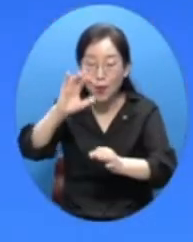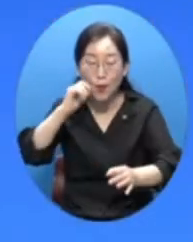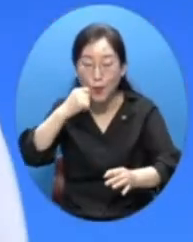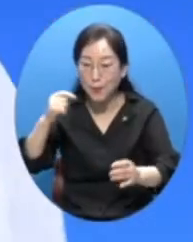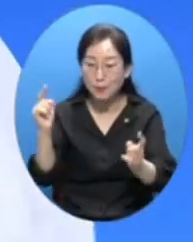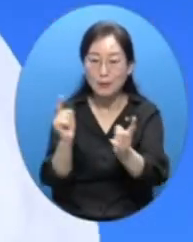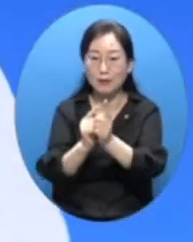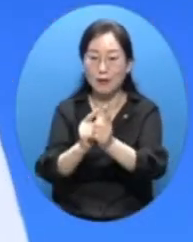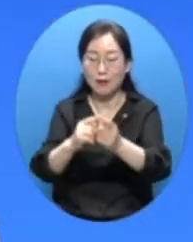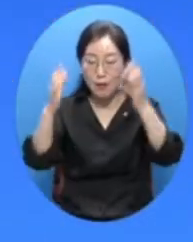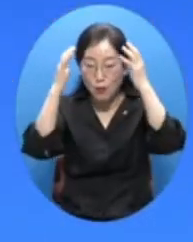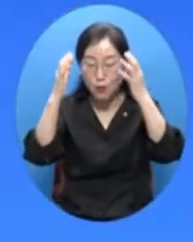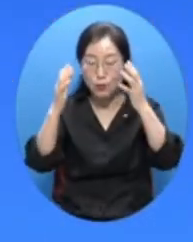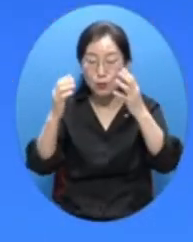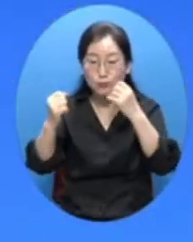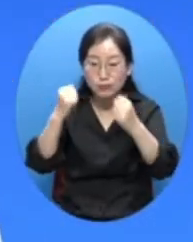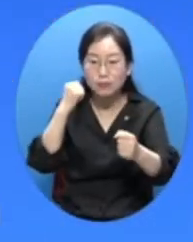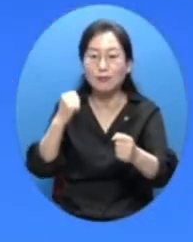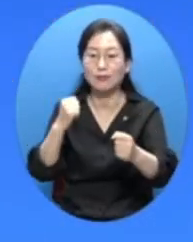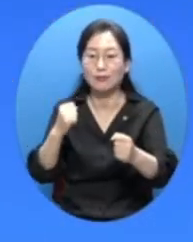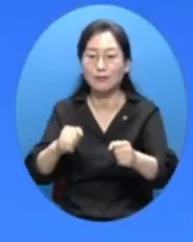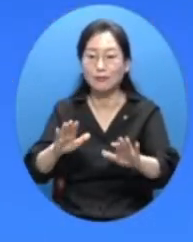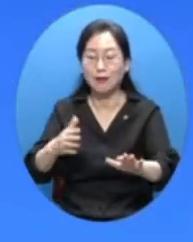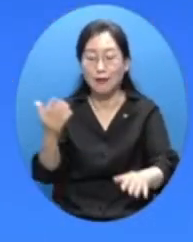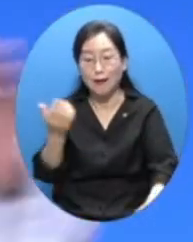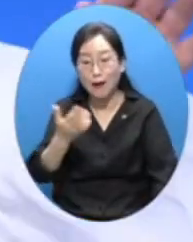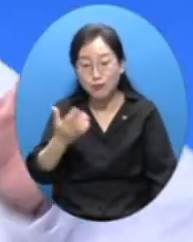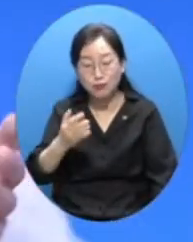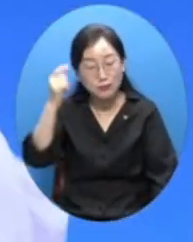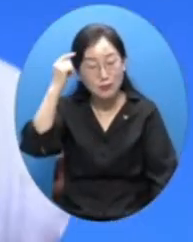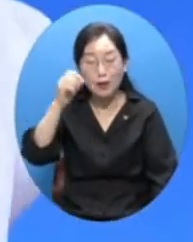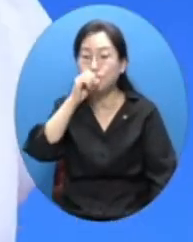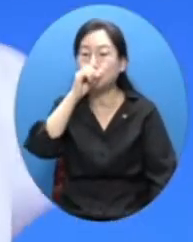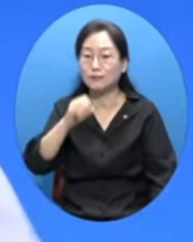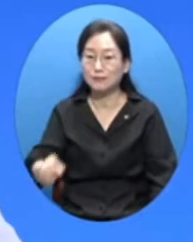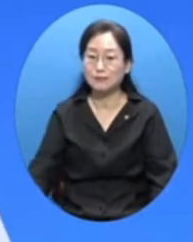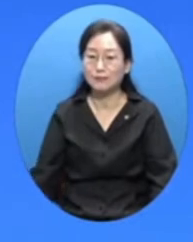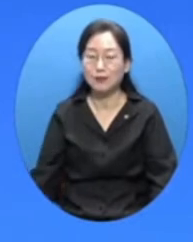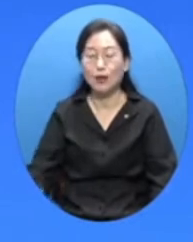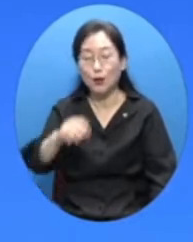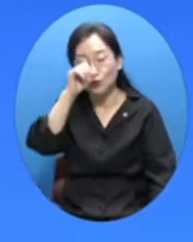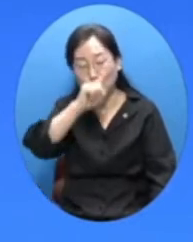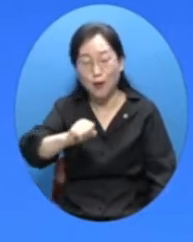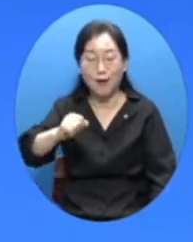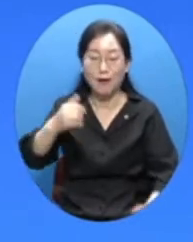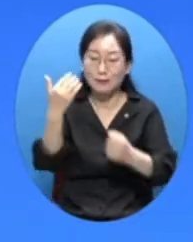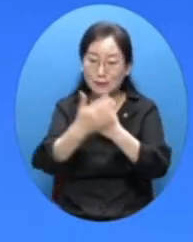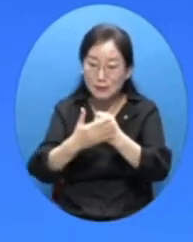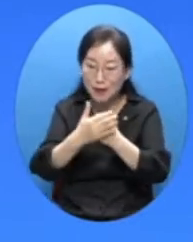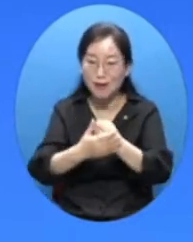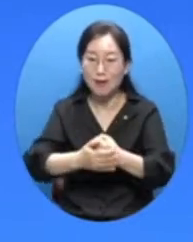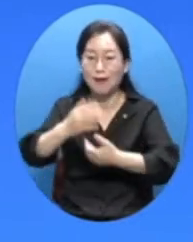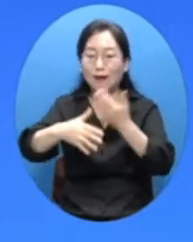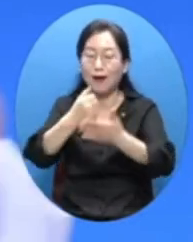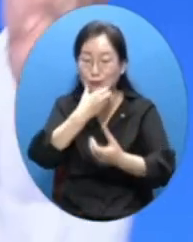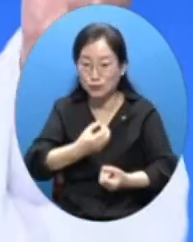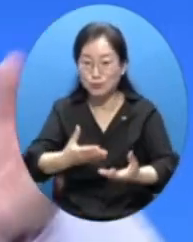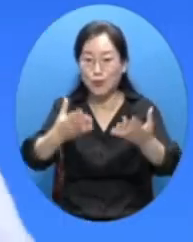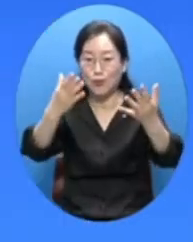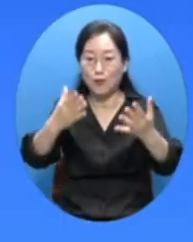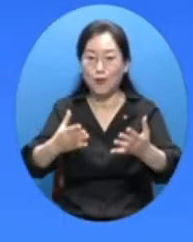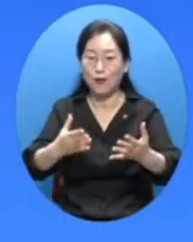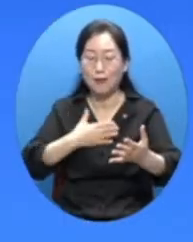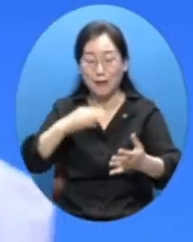그런 고통의 시간을 지났지만은 아픈 시간들은 생각하지 않냐고 좋았던 기억, 은혜 받은 기억, 하나님의 축복 기억,